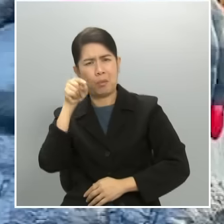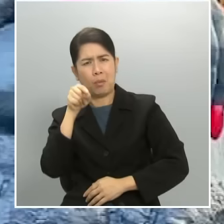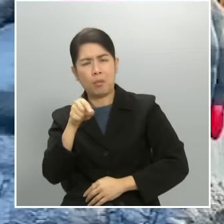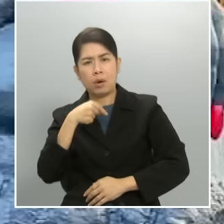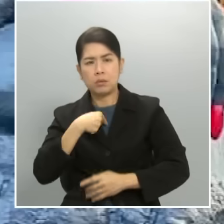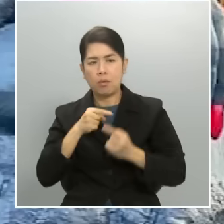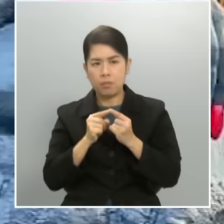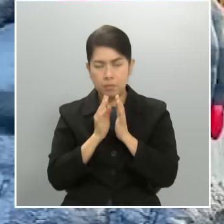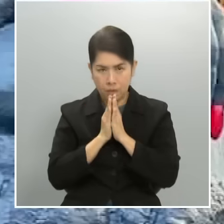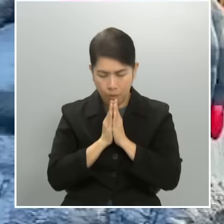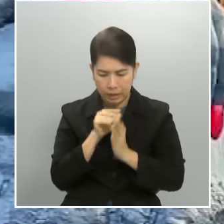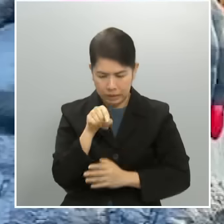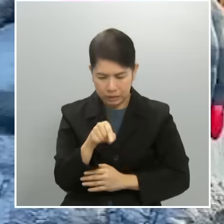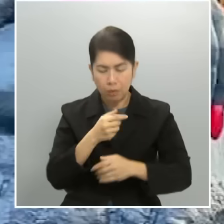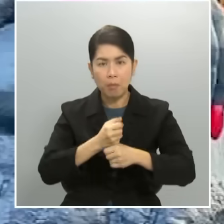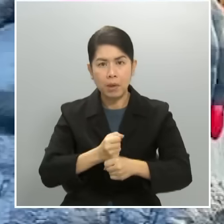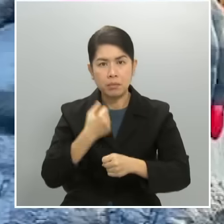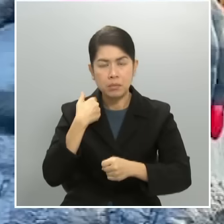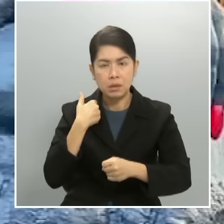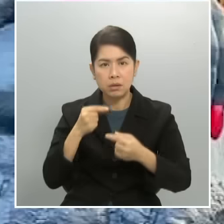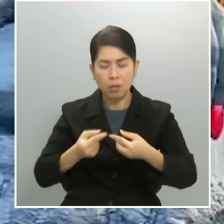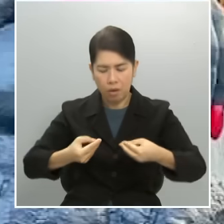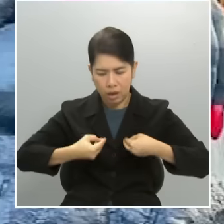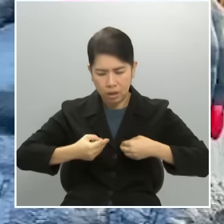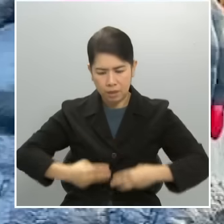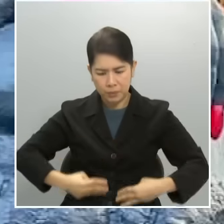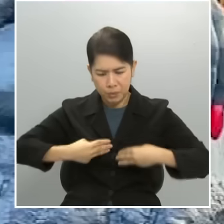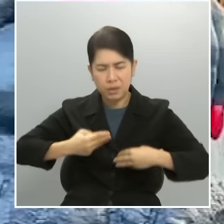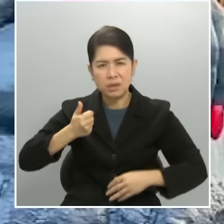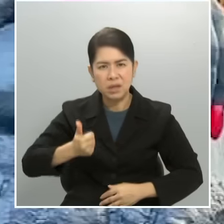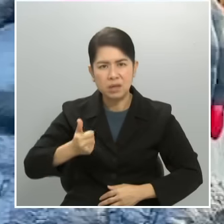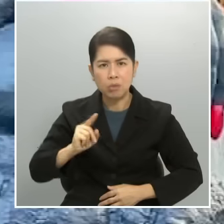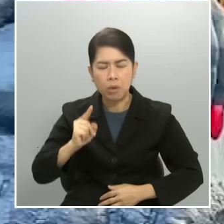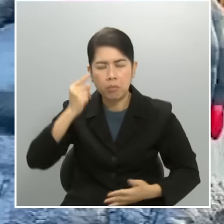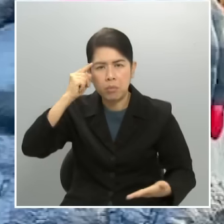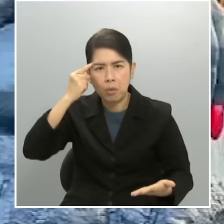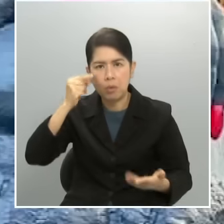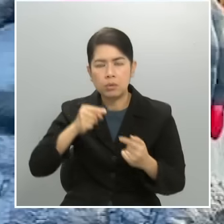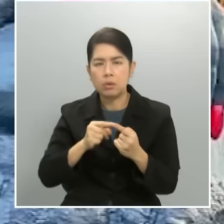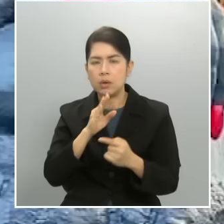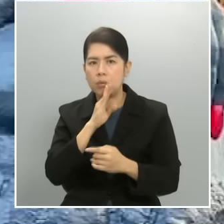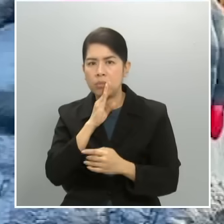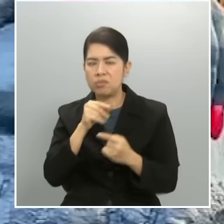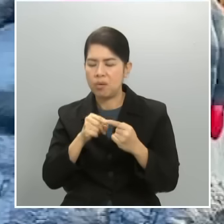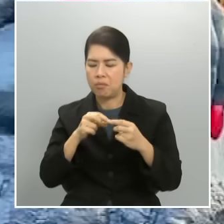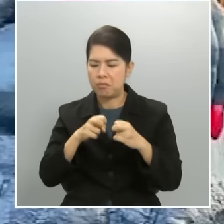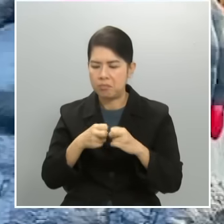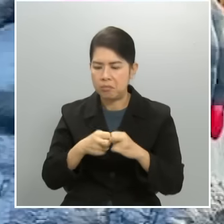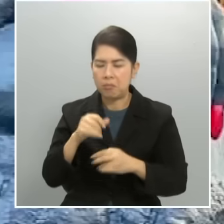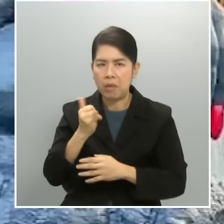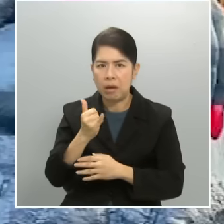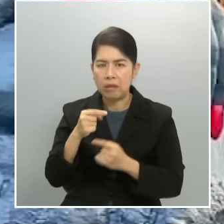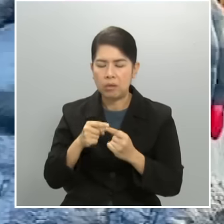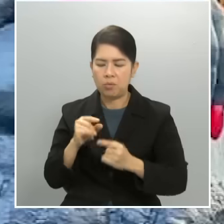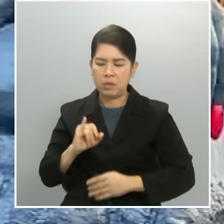รูปปั้นอย่างนี้จะเป็นสวัสดิมงคลได้ยังไงแถมเกรงว่าจะเกิดผลตรงข้ามกันซะด้วยซ้ำสำหรับ